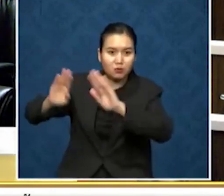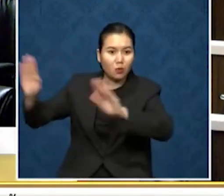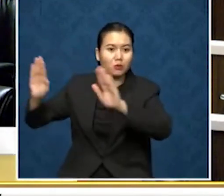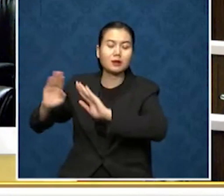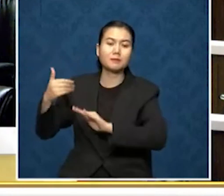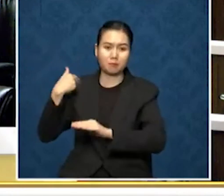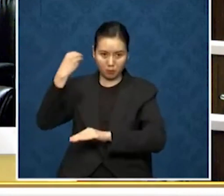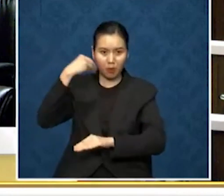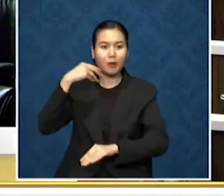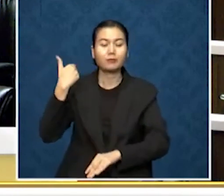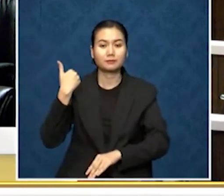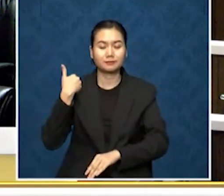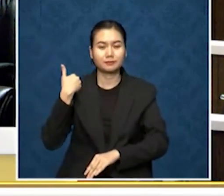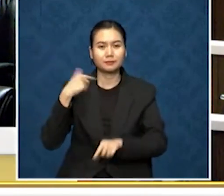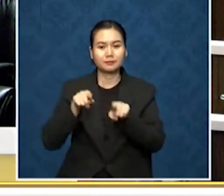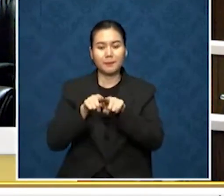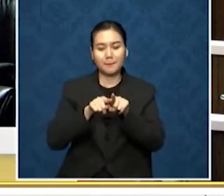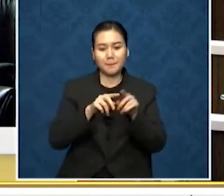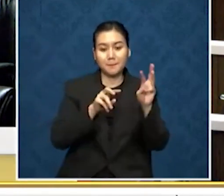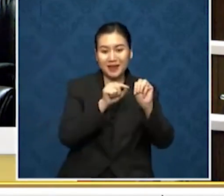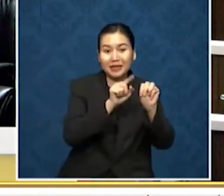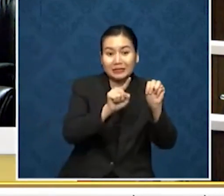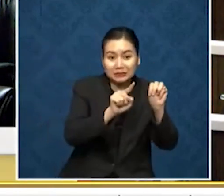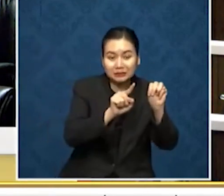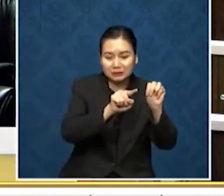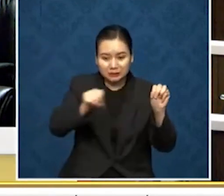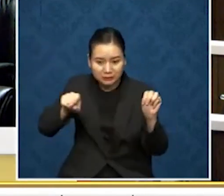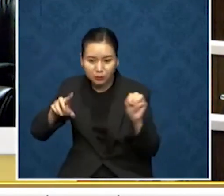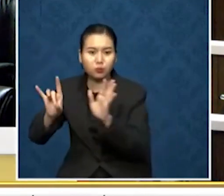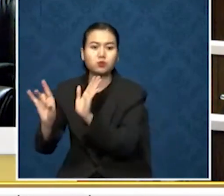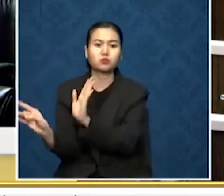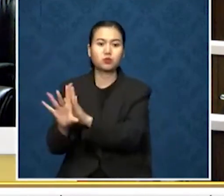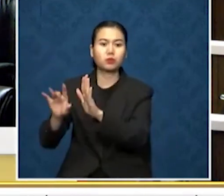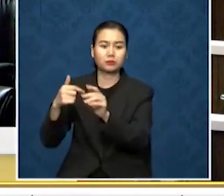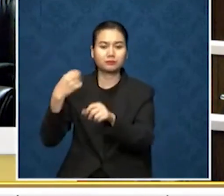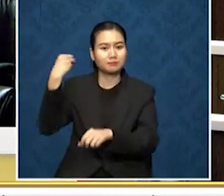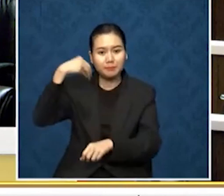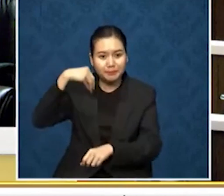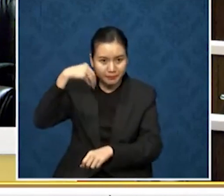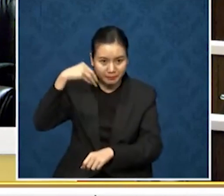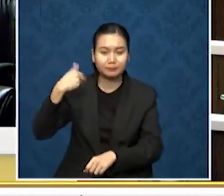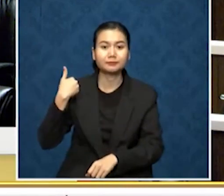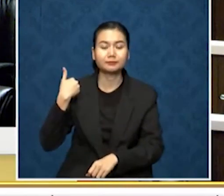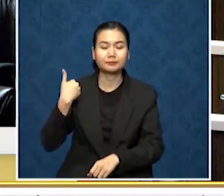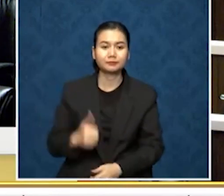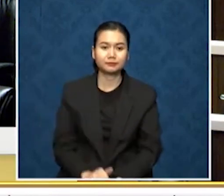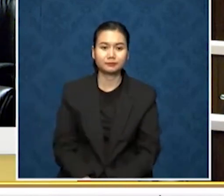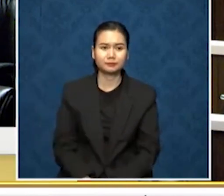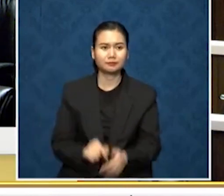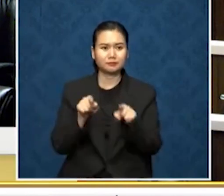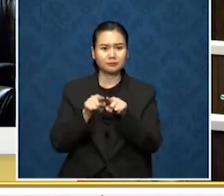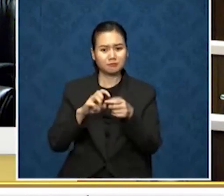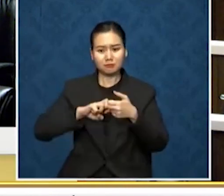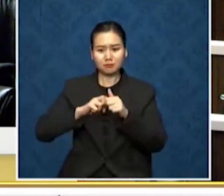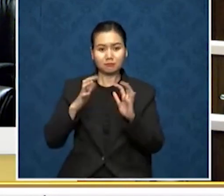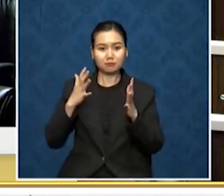รัฐธรรมนูญเอ่อตั้งแต่มาตรา 1นะครับไปจนถึงมาตราสุดท้ายมาแล้วหลายครั้งปรากฏว่าไม่เห็นมีมี